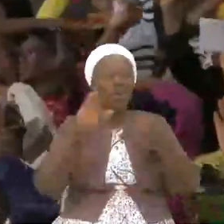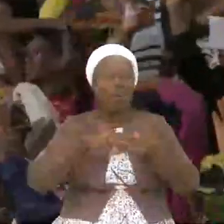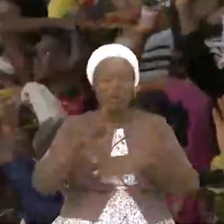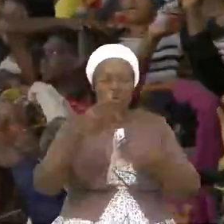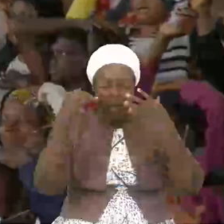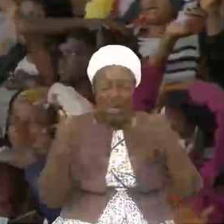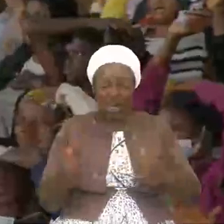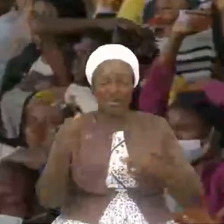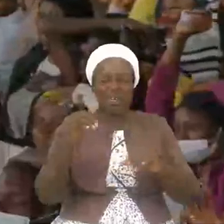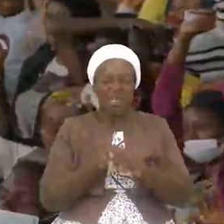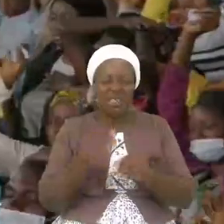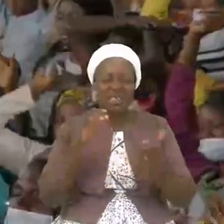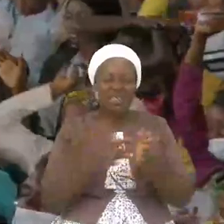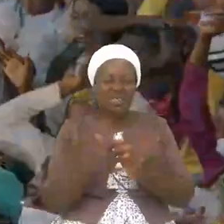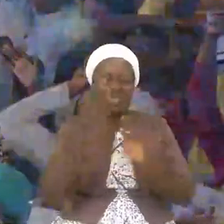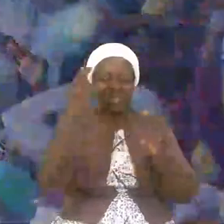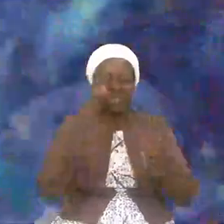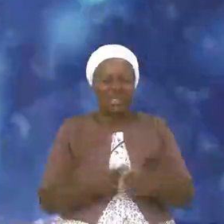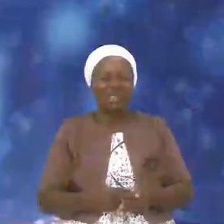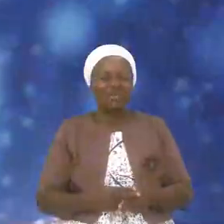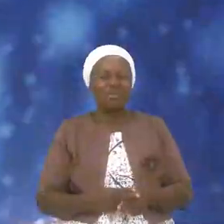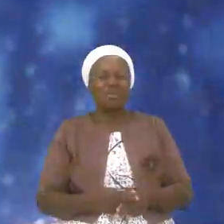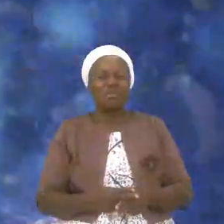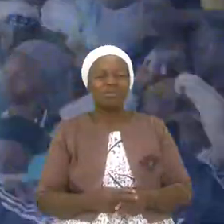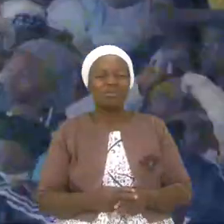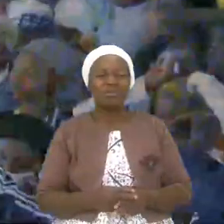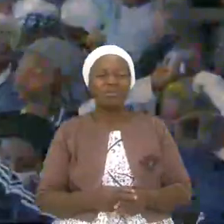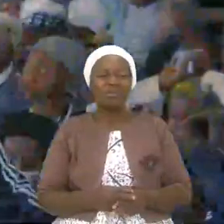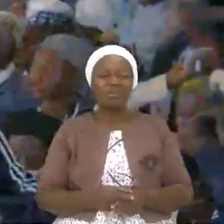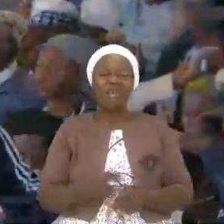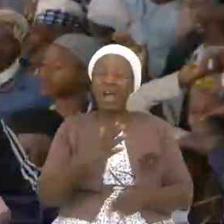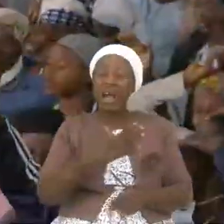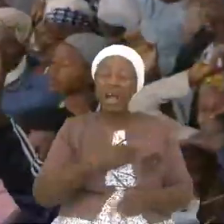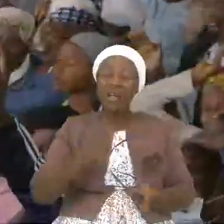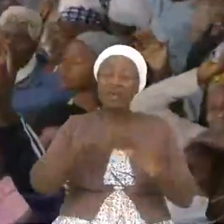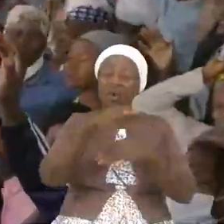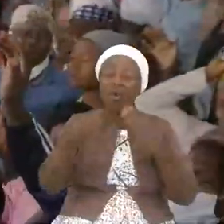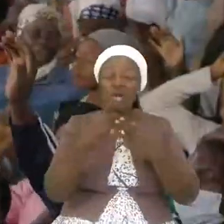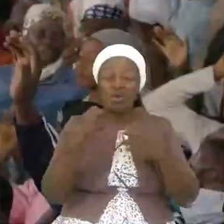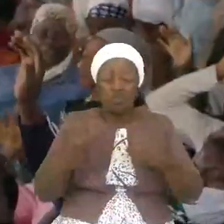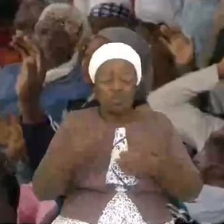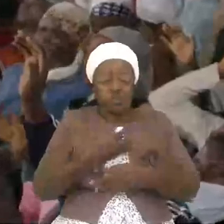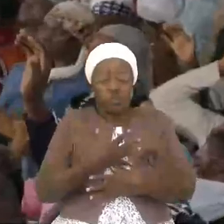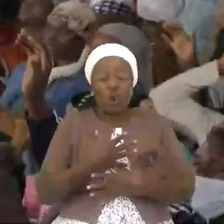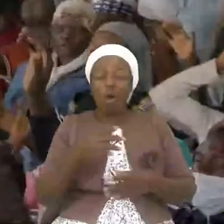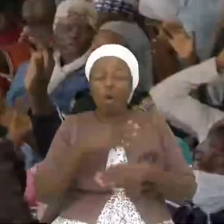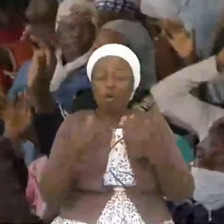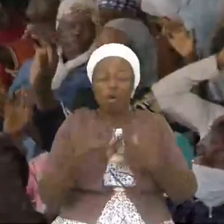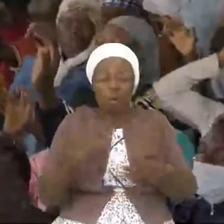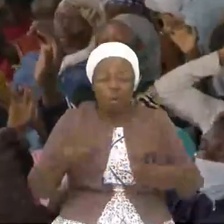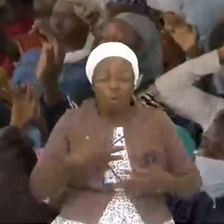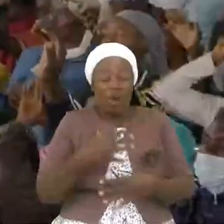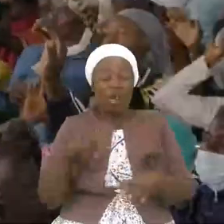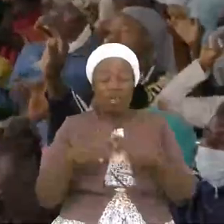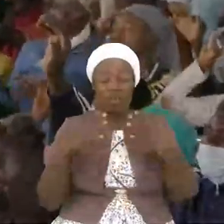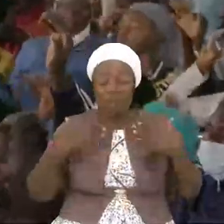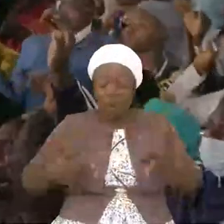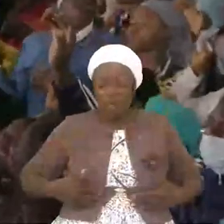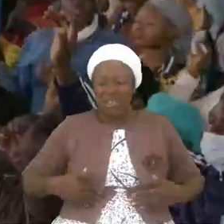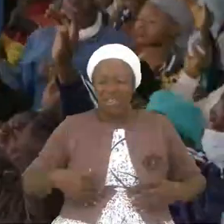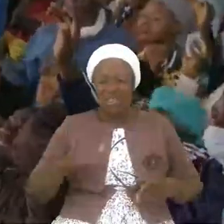toi maintenant au nom de Jésus. Et tous les tumeurs, l'enflement,